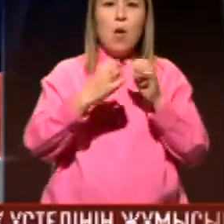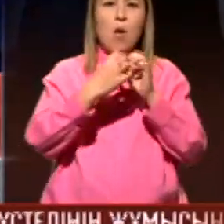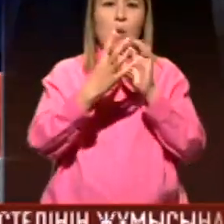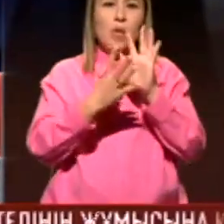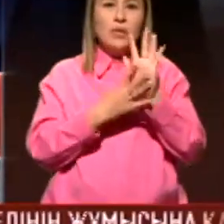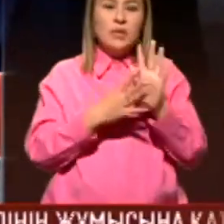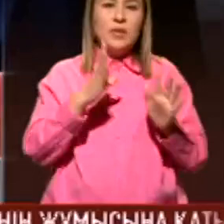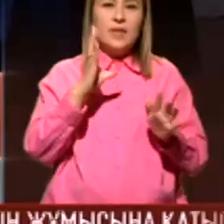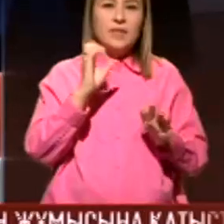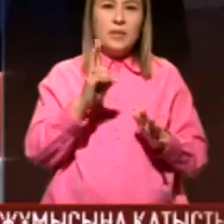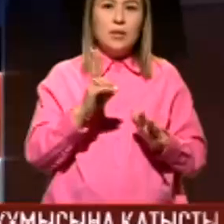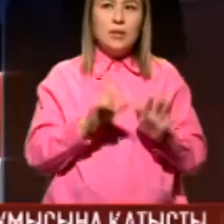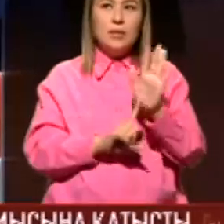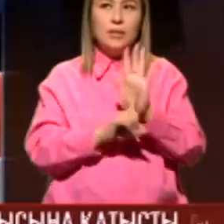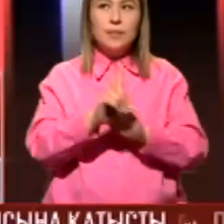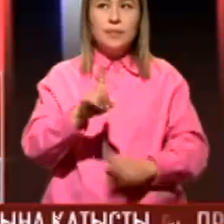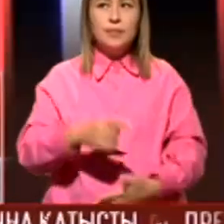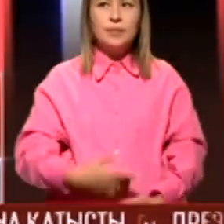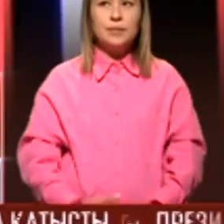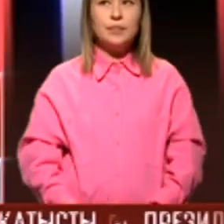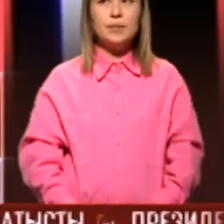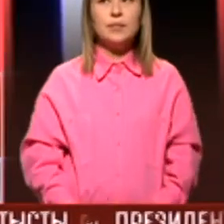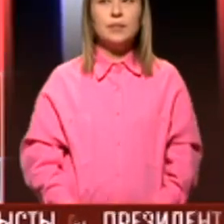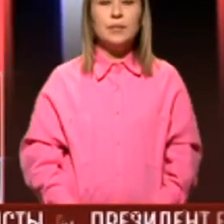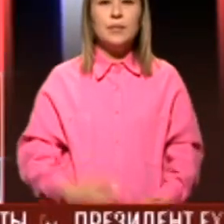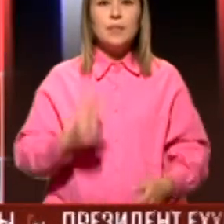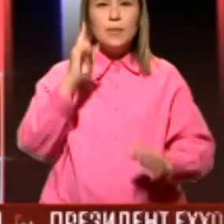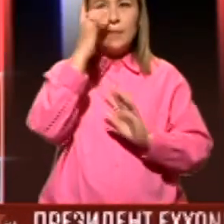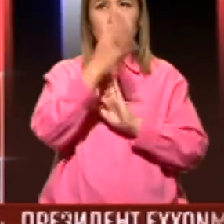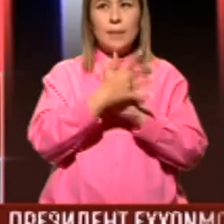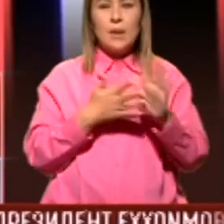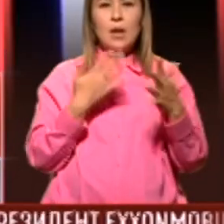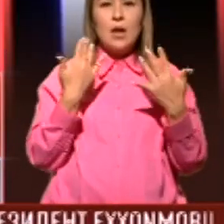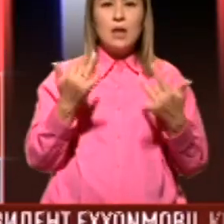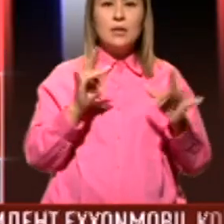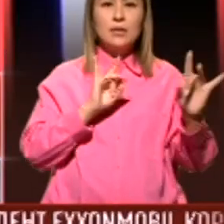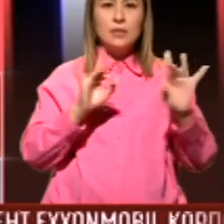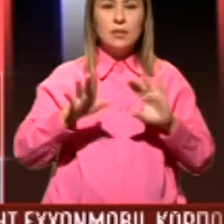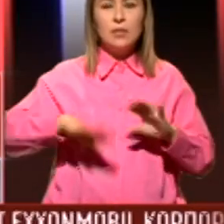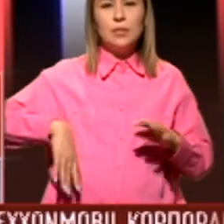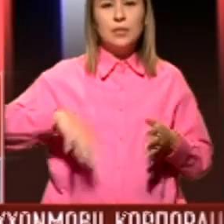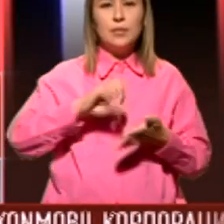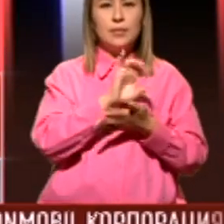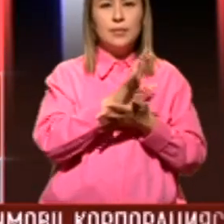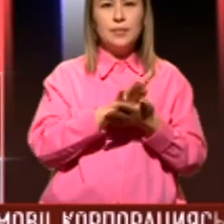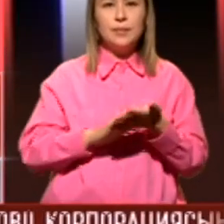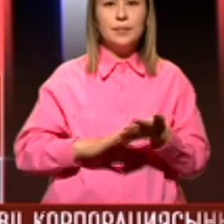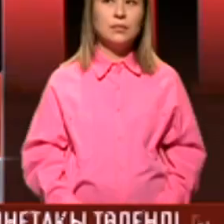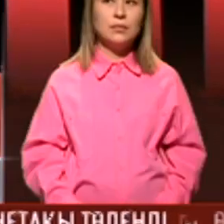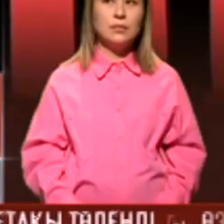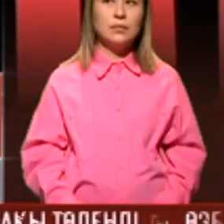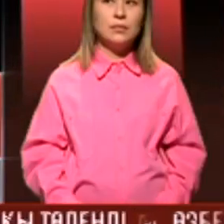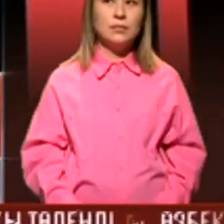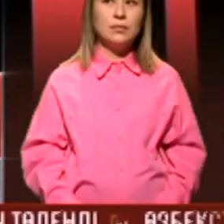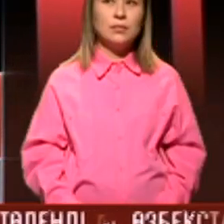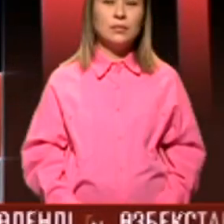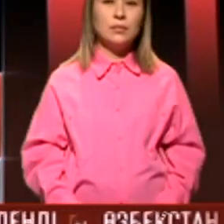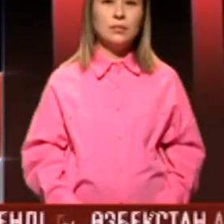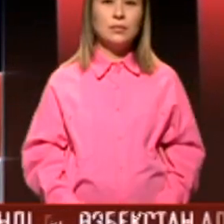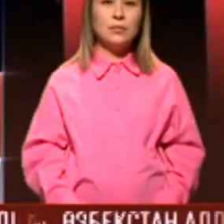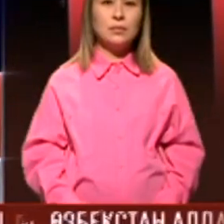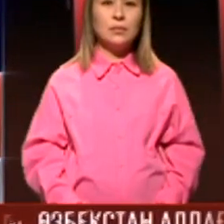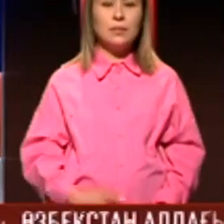да кетіп баратырмыз. Рахмет. Айдос Мырза, ойыңыз түсінікті. Осы жерде біз шағын үзіліске кезек берсек, содан кейін жалғастырамыз. Ұлттық